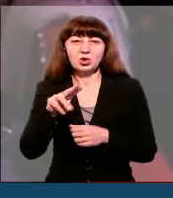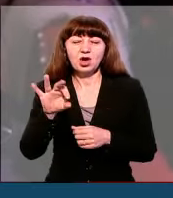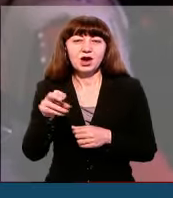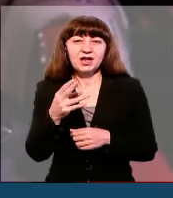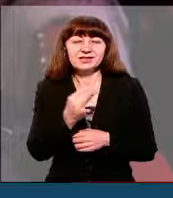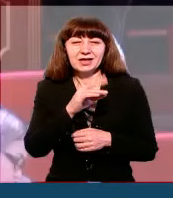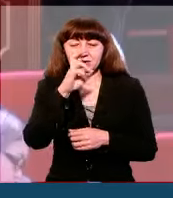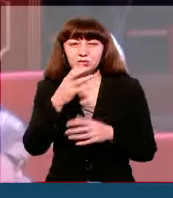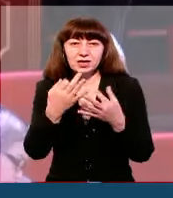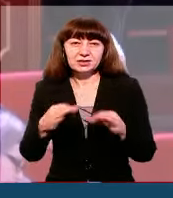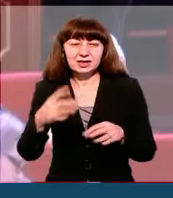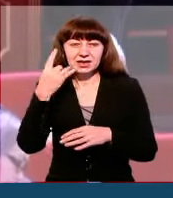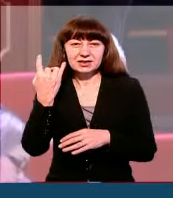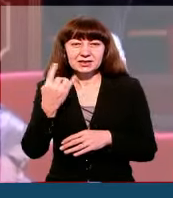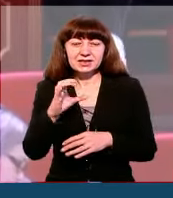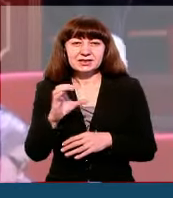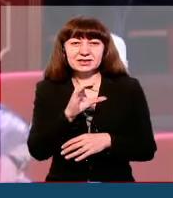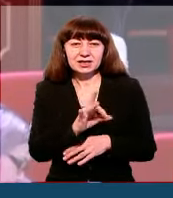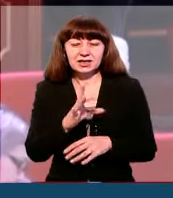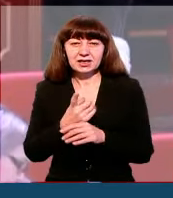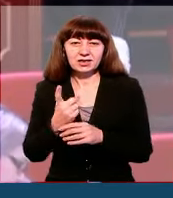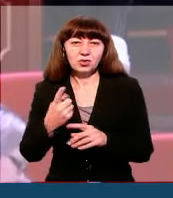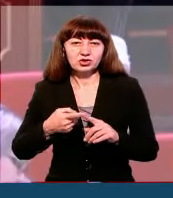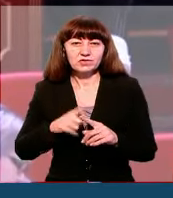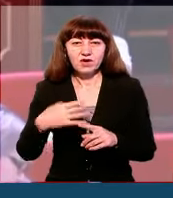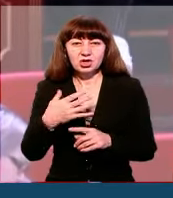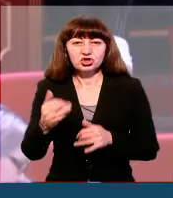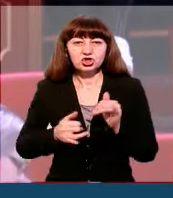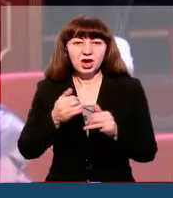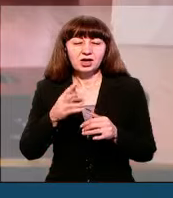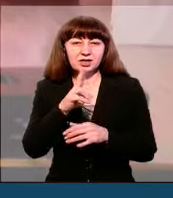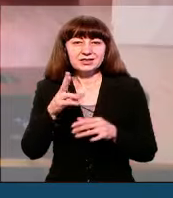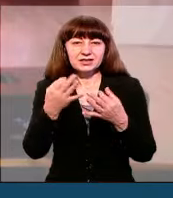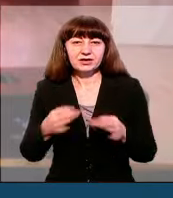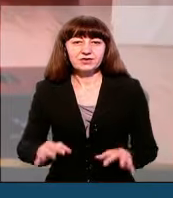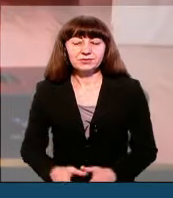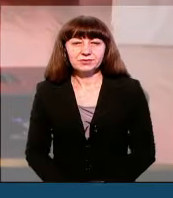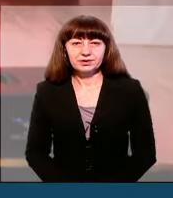декларация о государственном суверенитете Казахской ССР, что стало важным шагом к независимости.